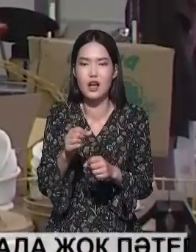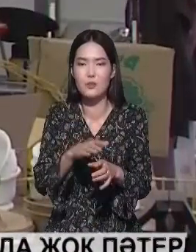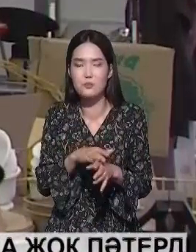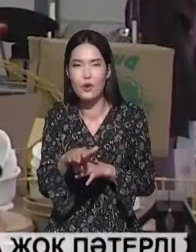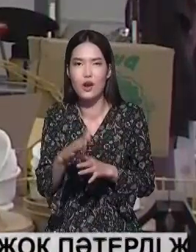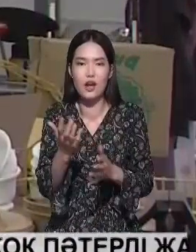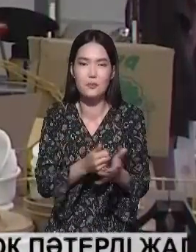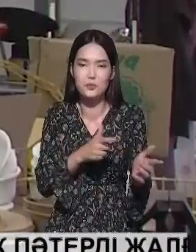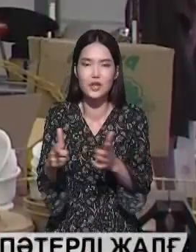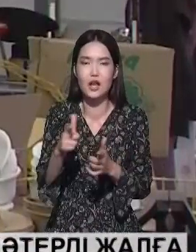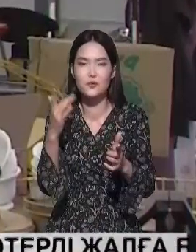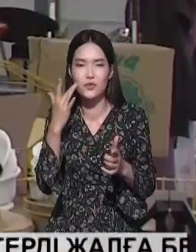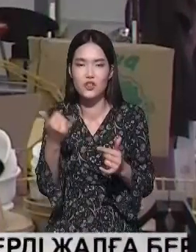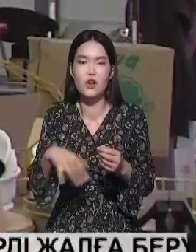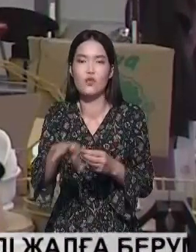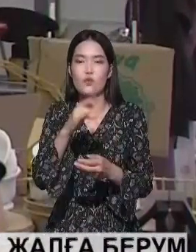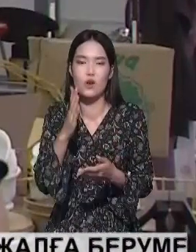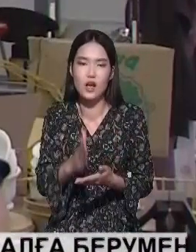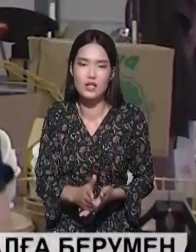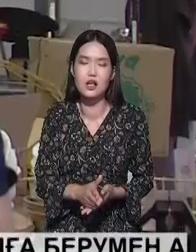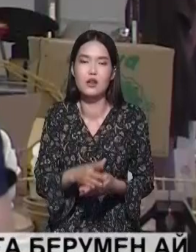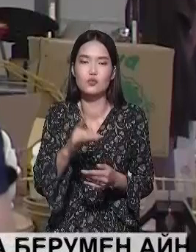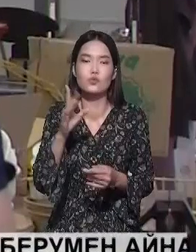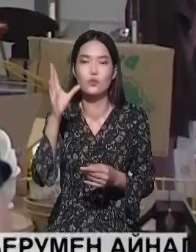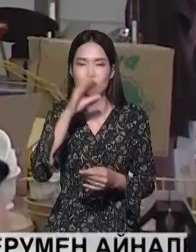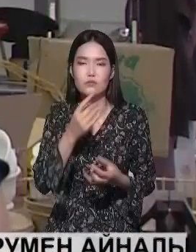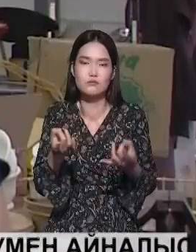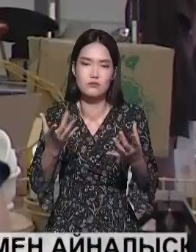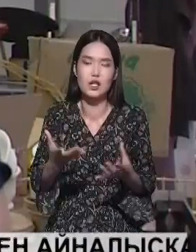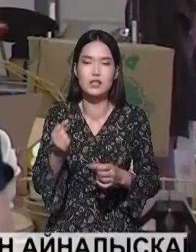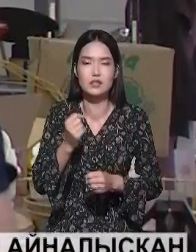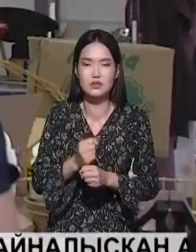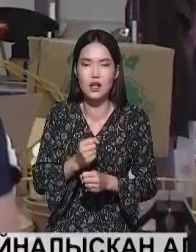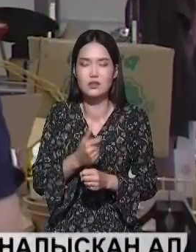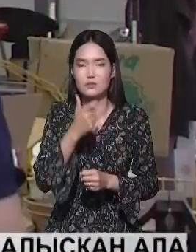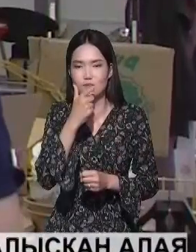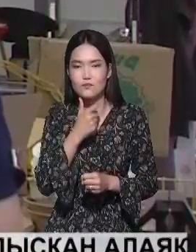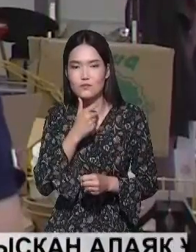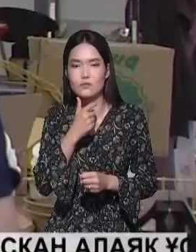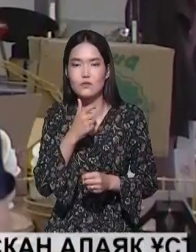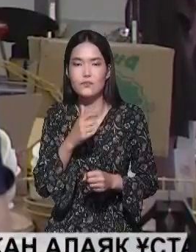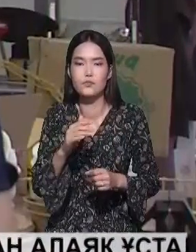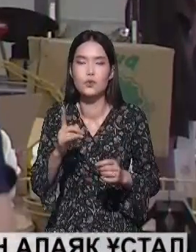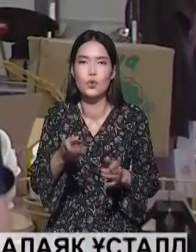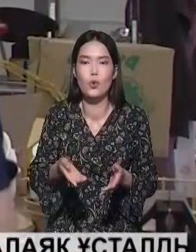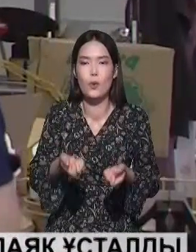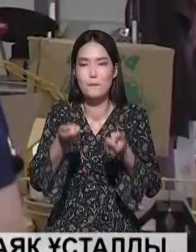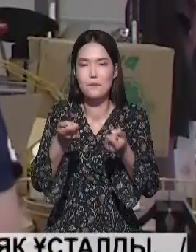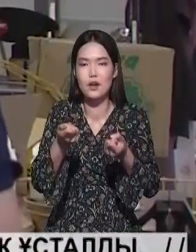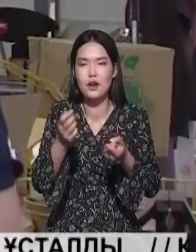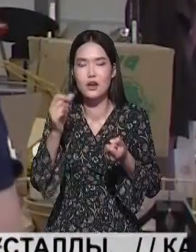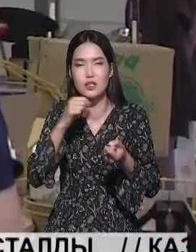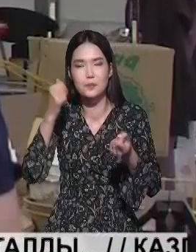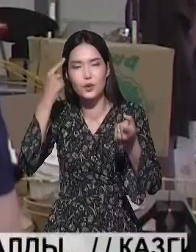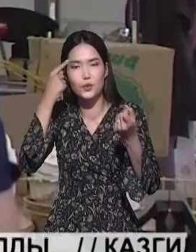керек болған. Оған қазір бар ғой. Мысалы машинада пультпен басқарсаң, жаңағыдай терезесіне көтеріледі. Сонда механизммен ойлап